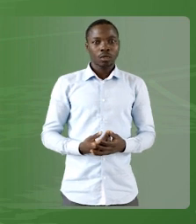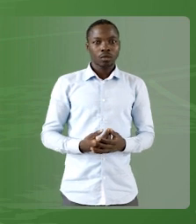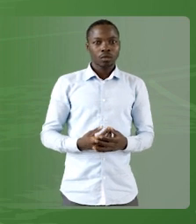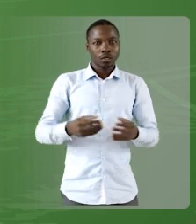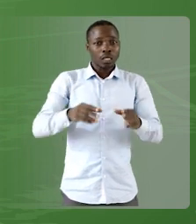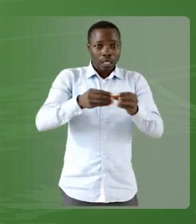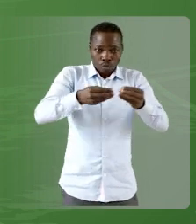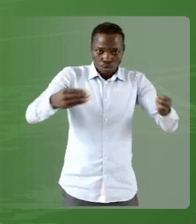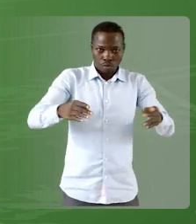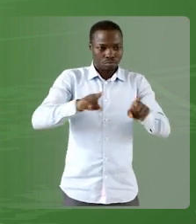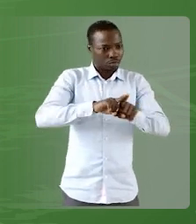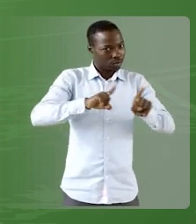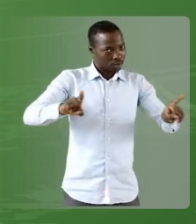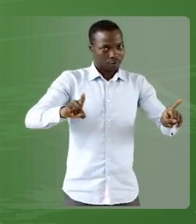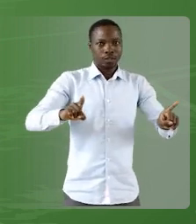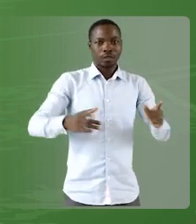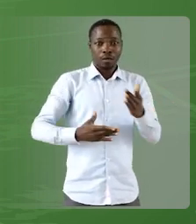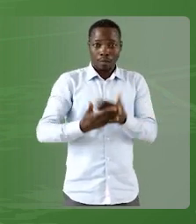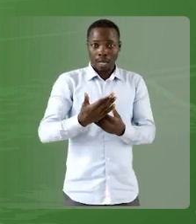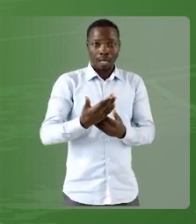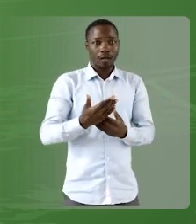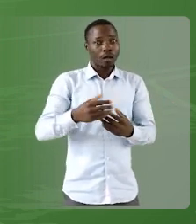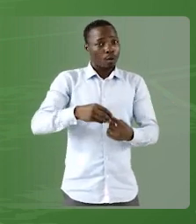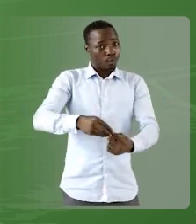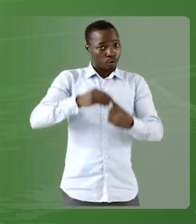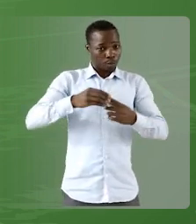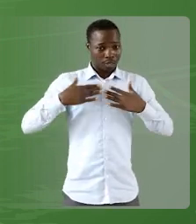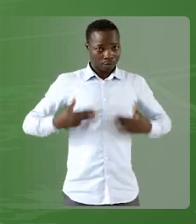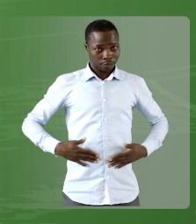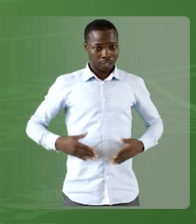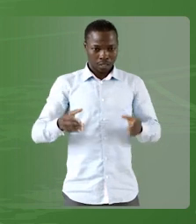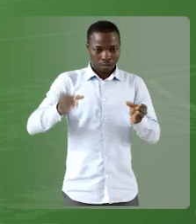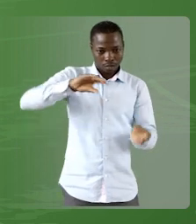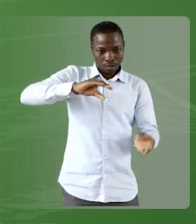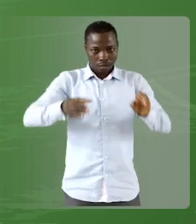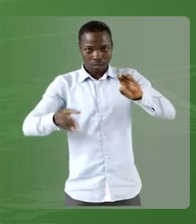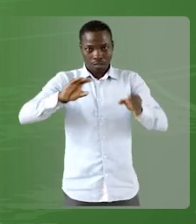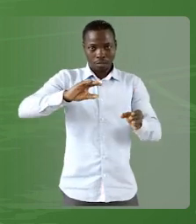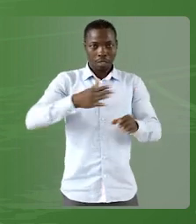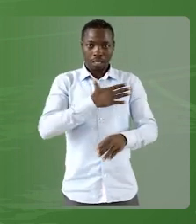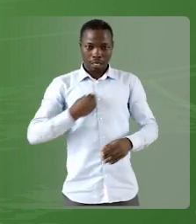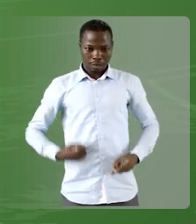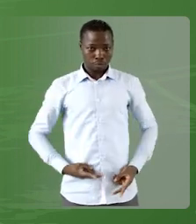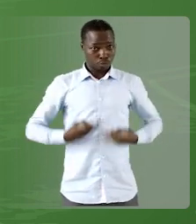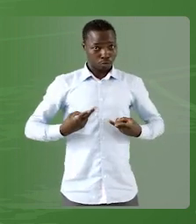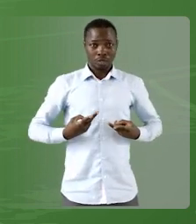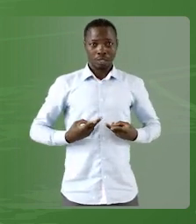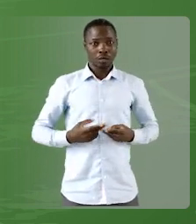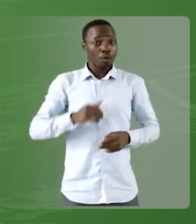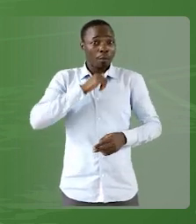que les sols sont différents par leurs propriétés physiques, chimiques et biologiques. Ils n'ont donc pas la